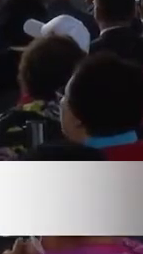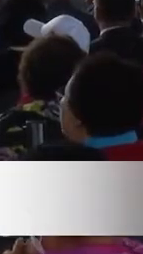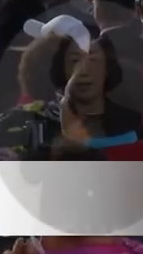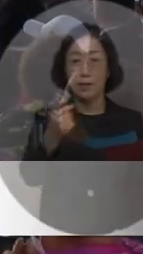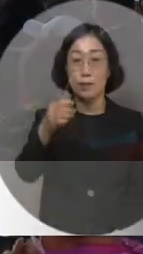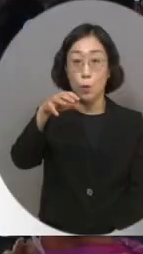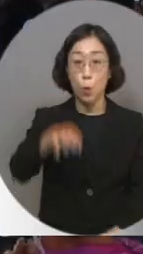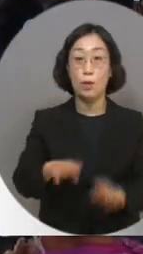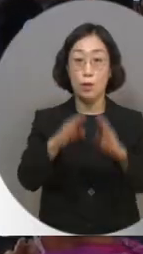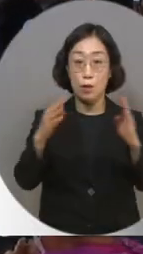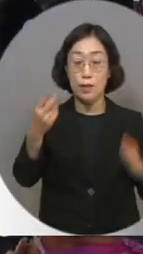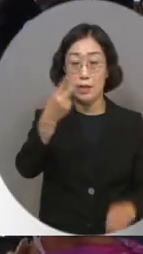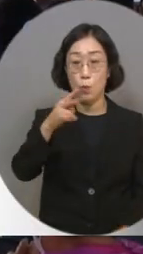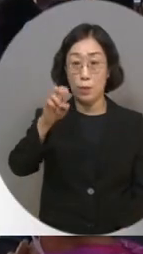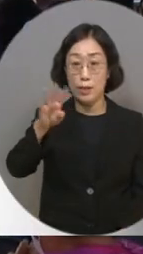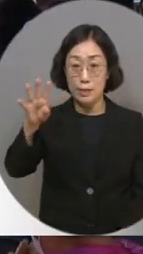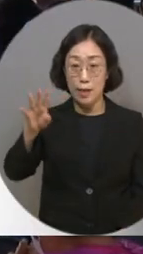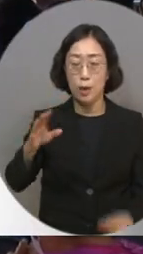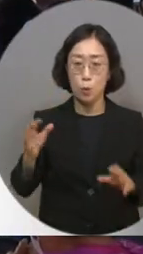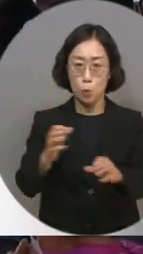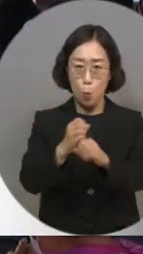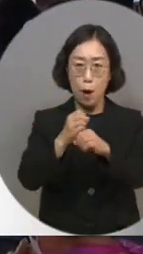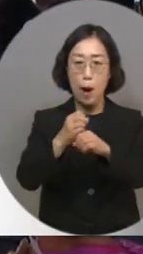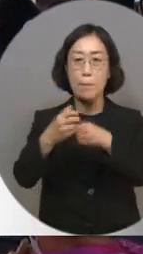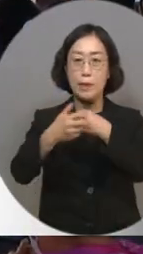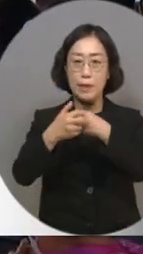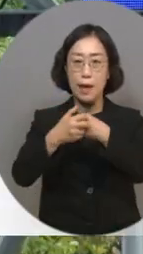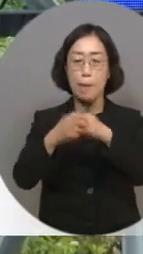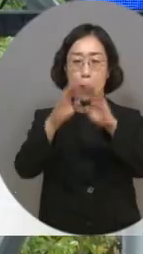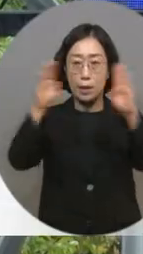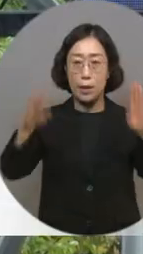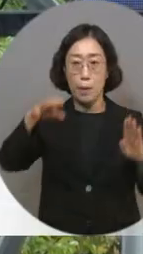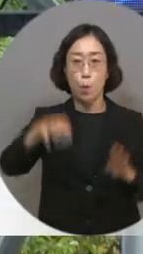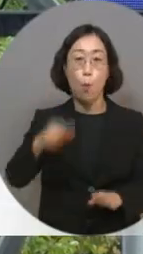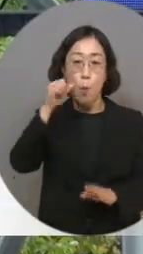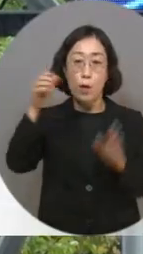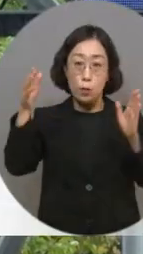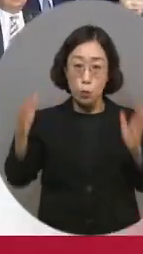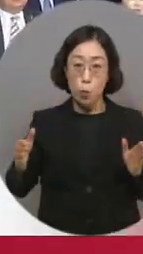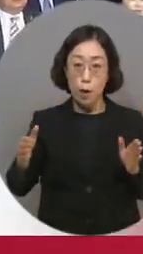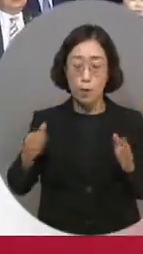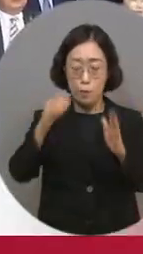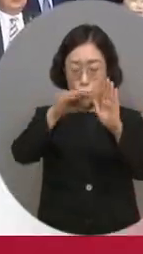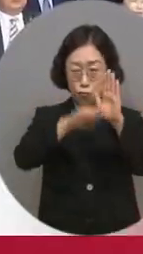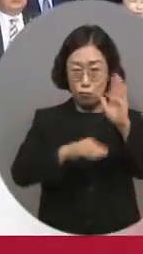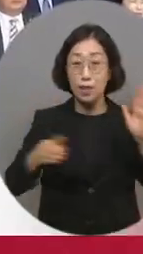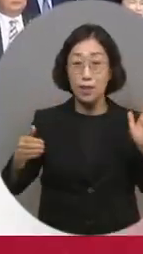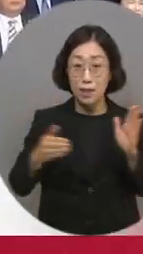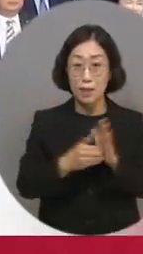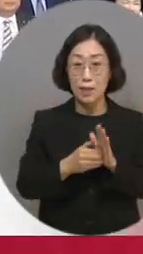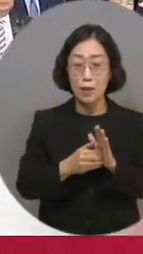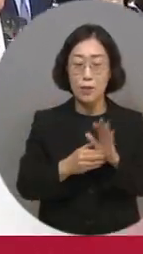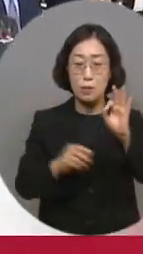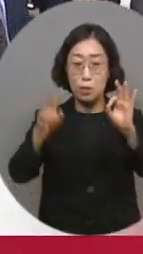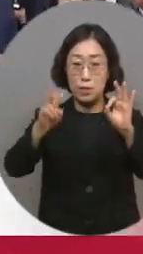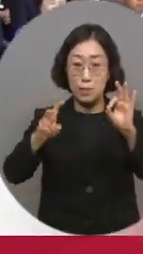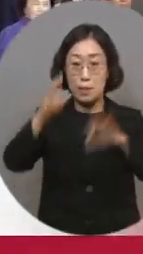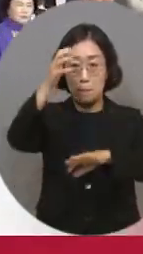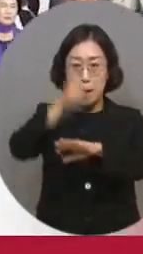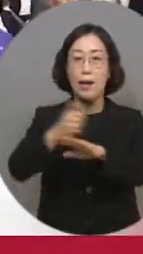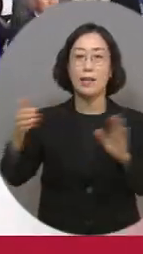장흥에서 열린 2024 대한민국 통합의학박람회가 5일간의 일정을 마치고 지난 22일 막을